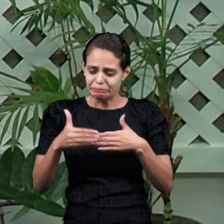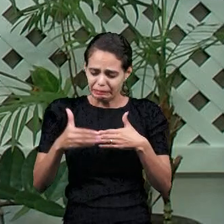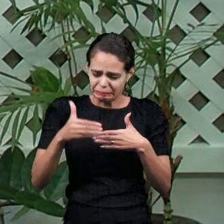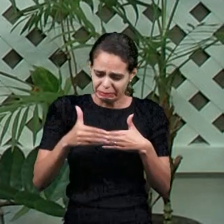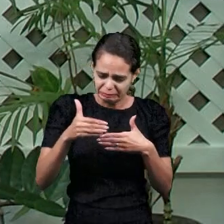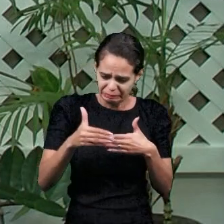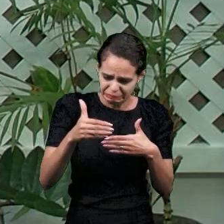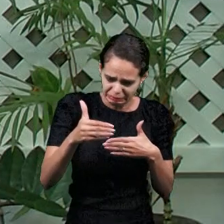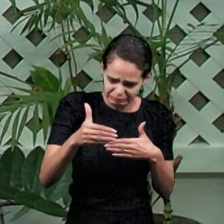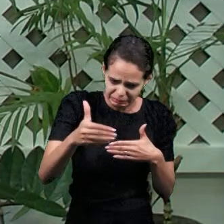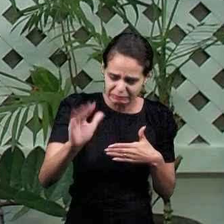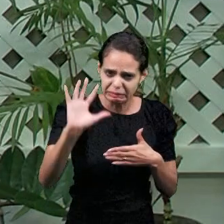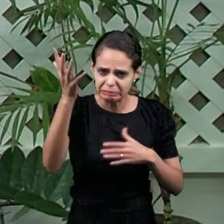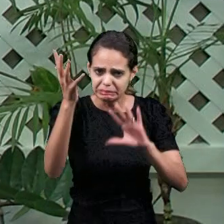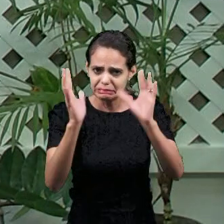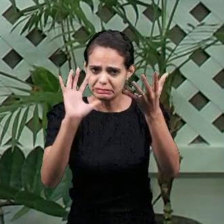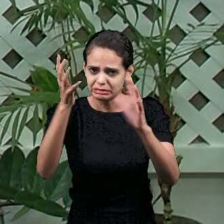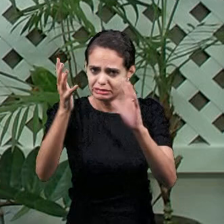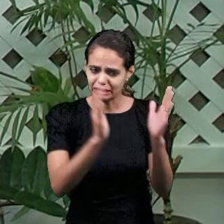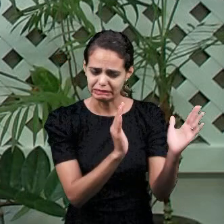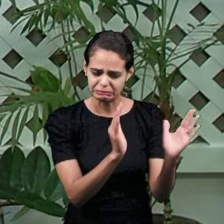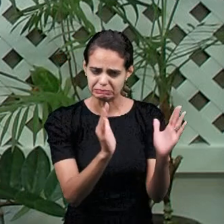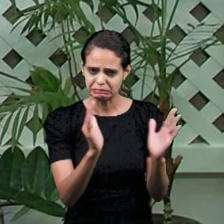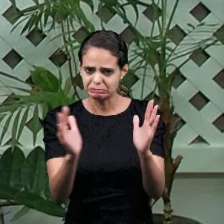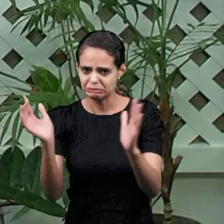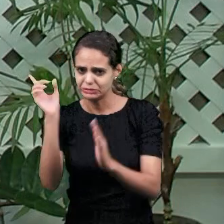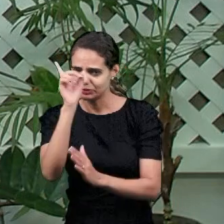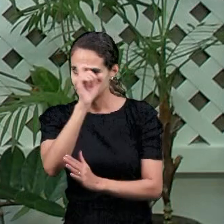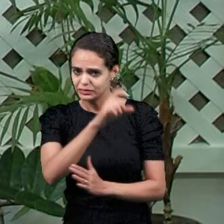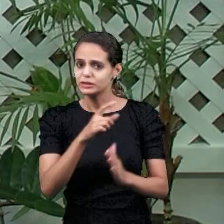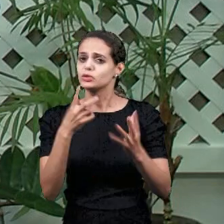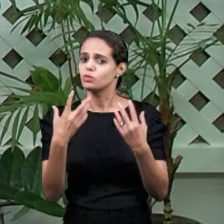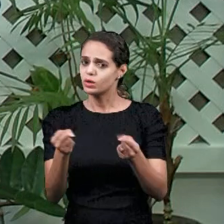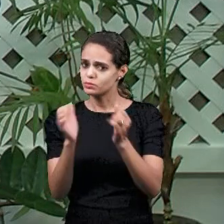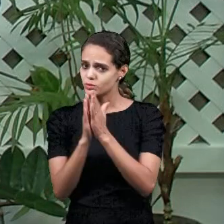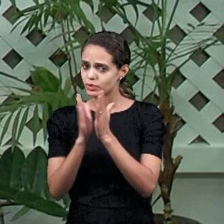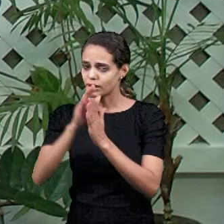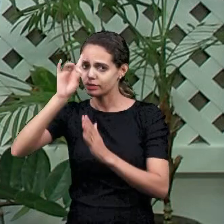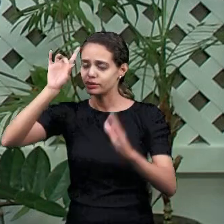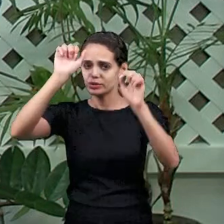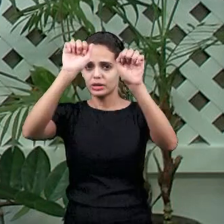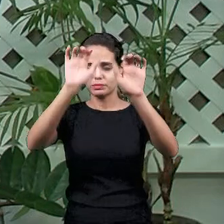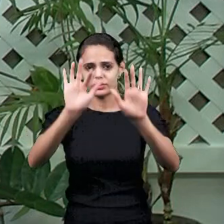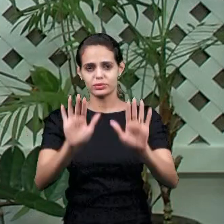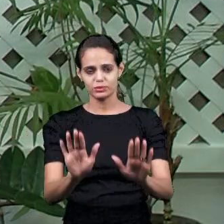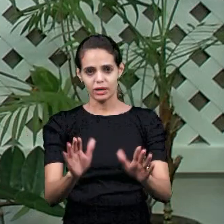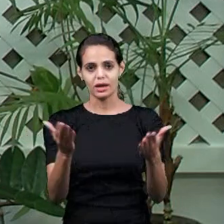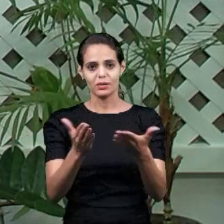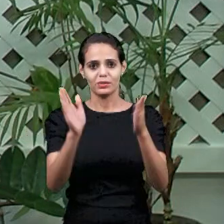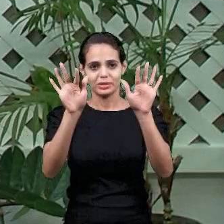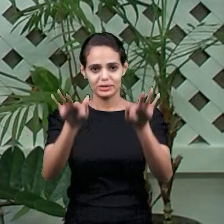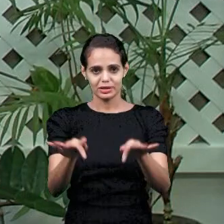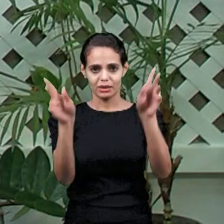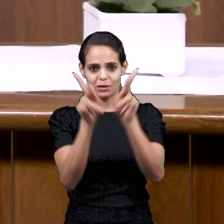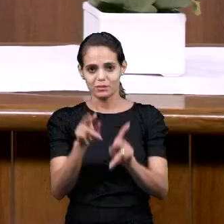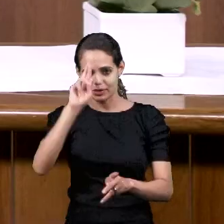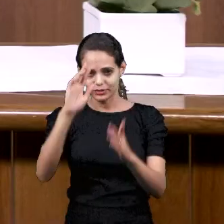de se préparer. Nous allons continuer. Dieu va nous bénir. Bien-aimés, ainsi, je finis ici en disant la paix du Seigneur.